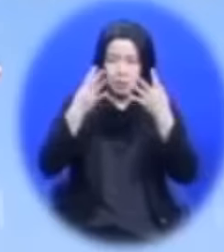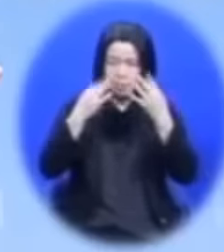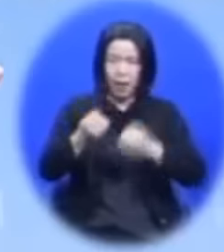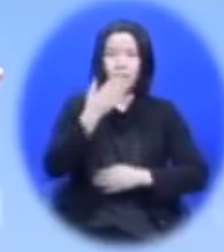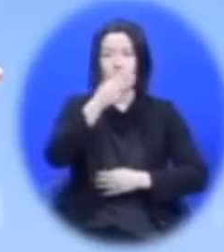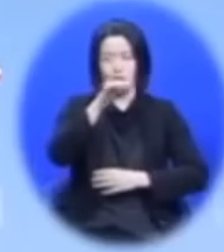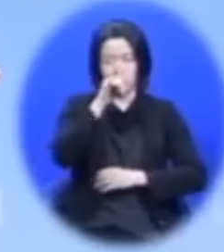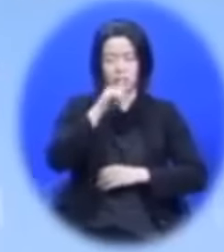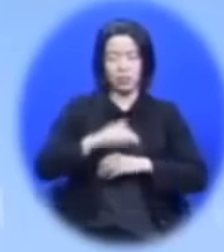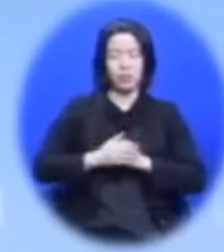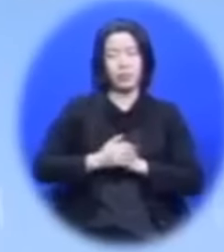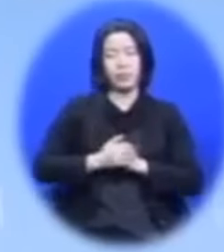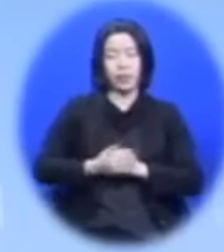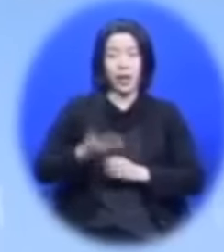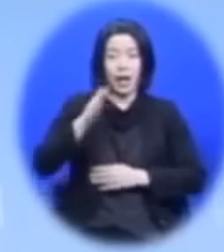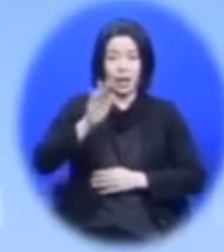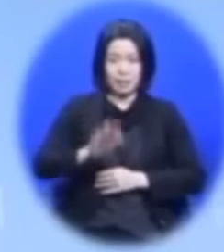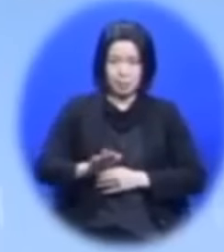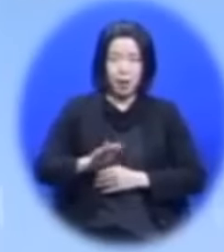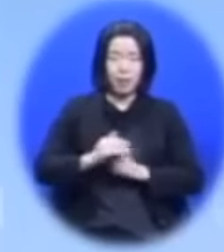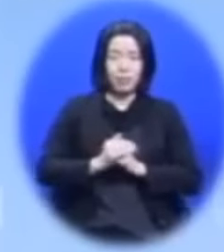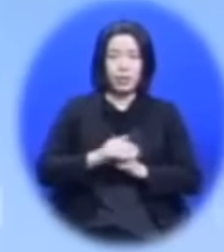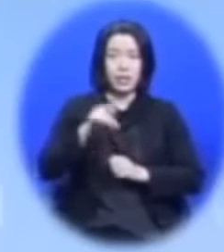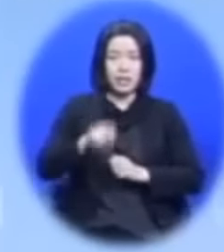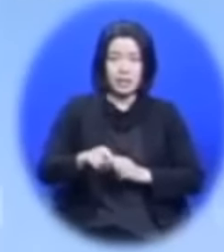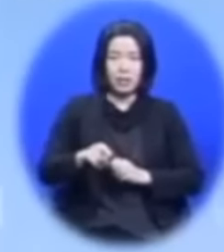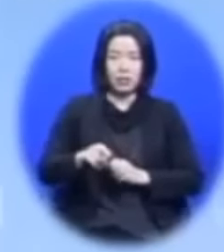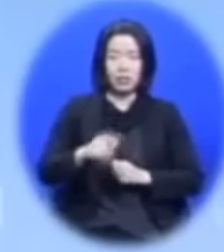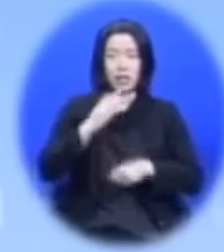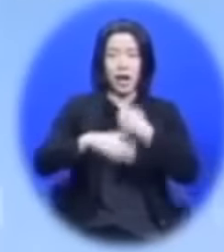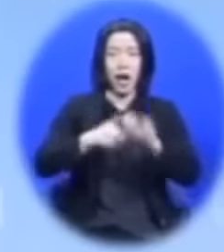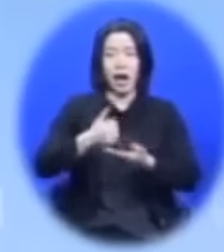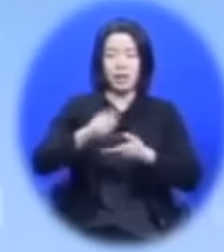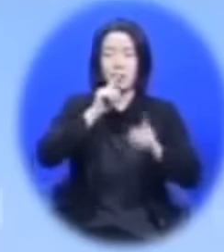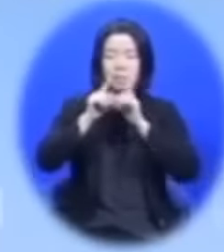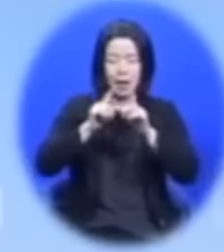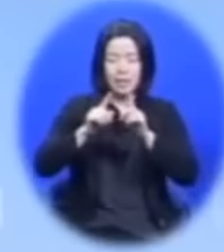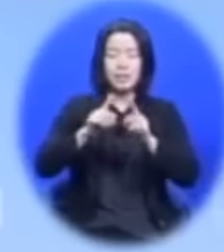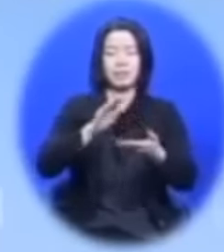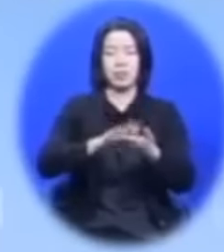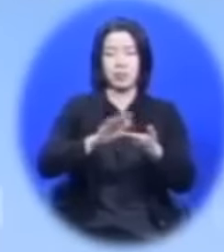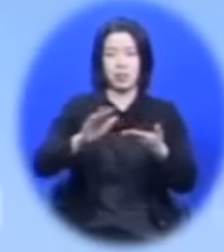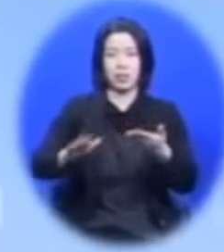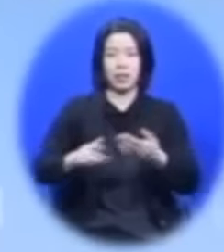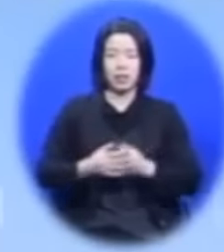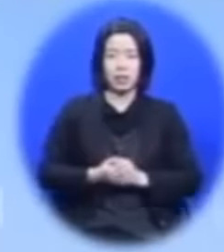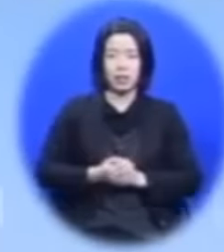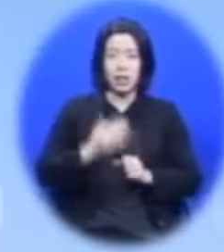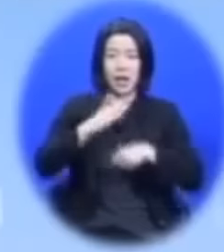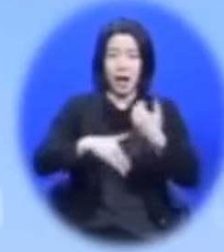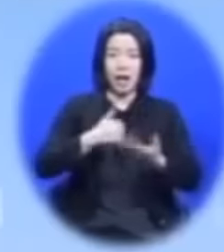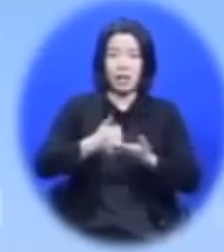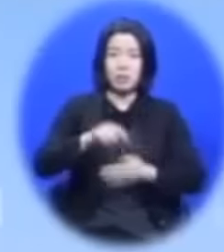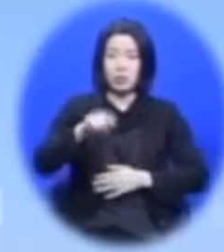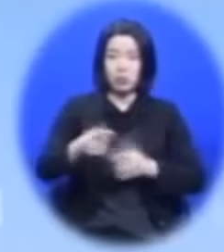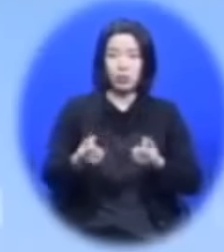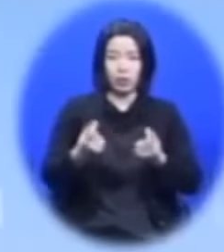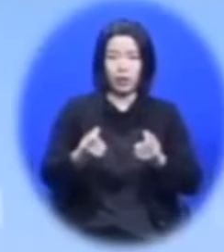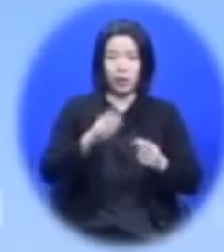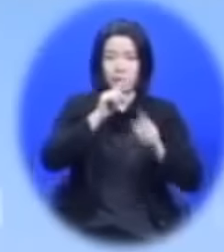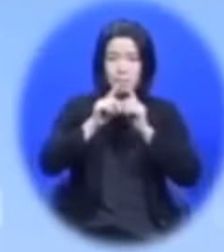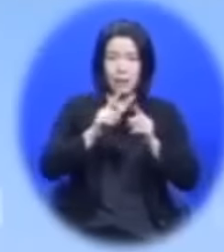있습니다. 그렇지만 이것은 하나님의 말씀입니다. 하나님이 그렇게